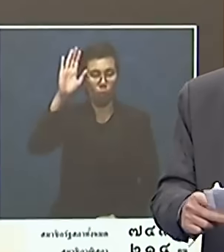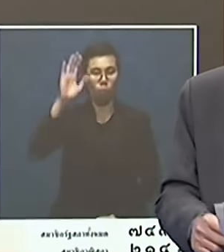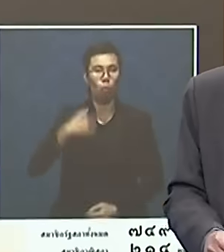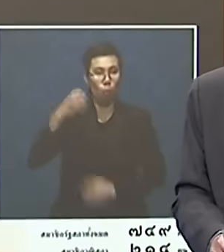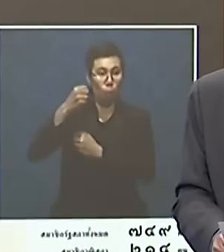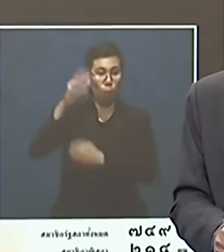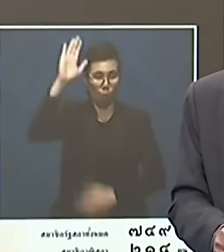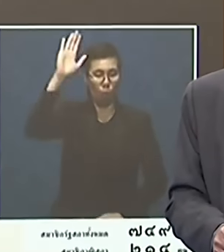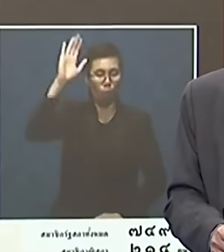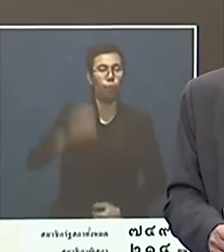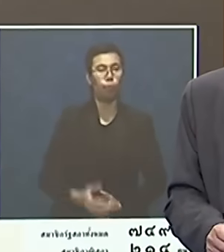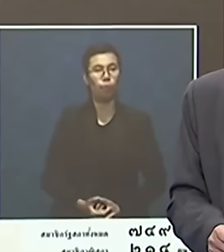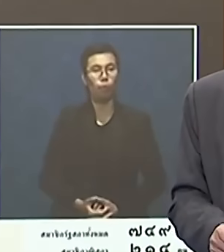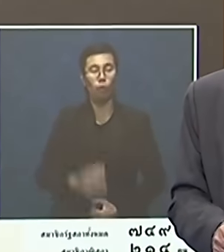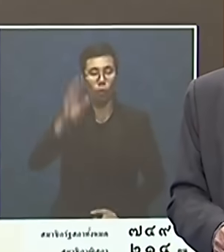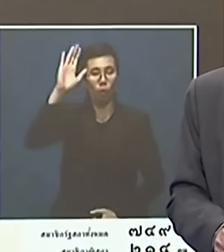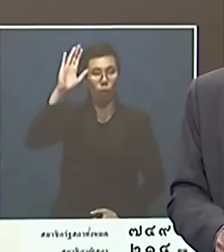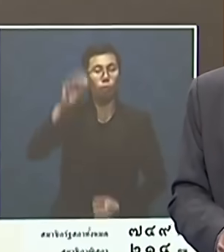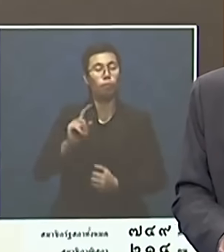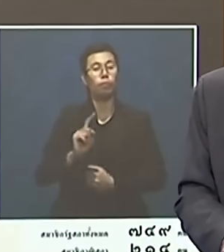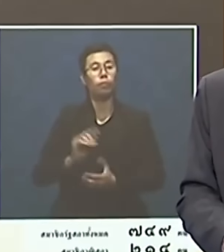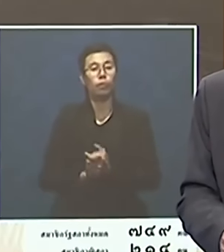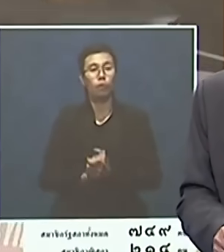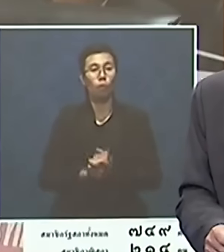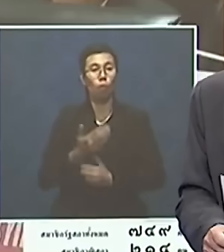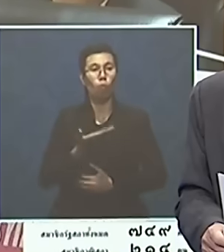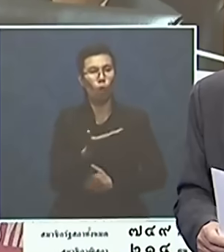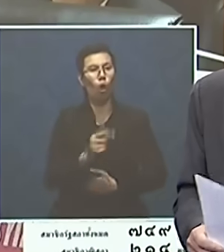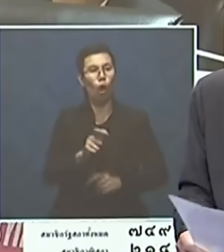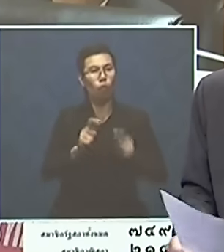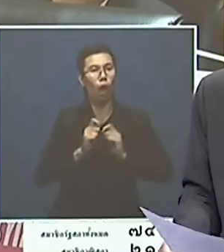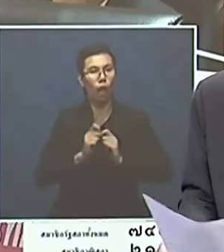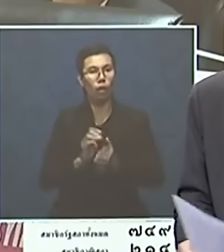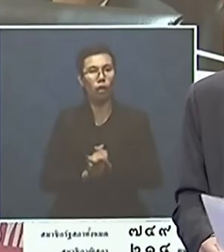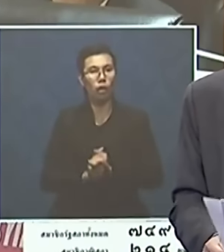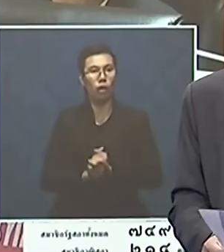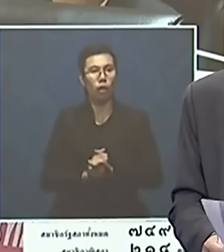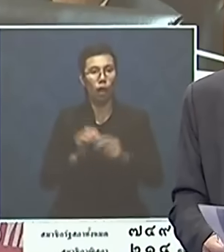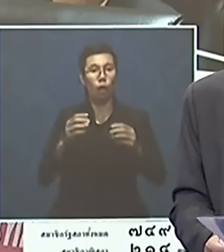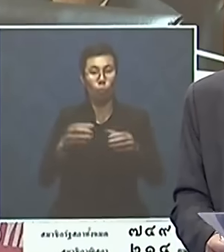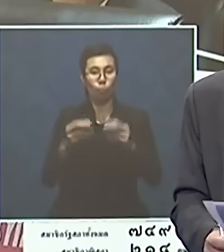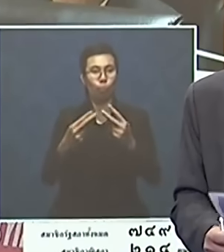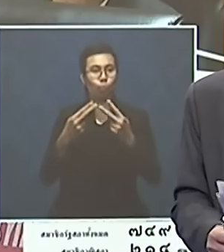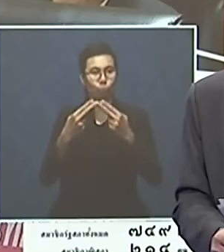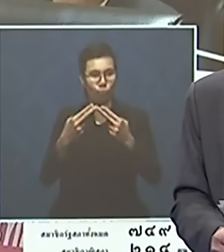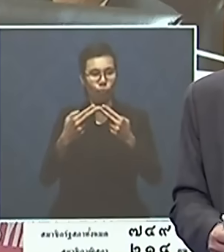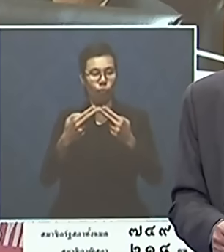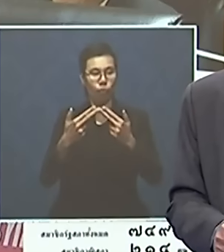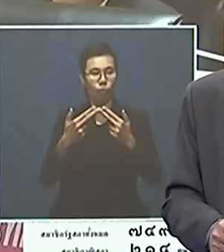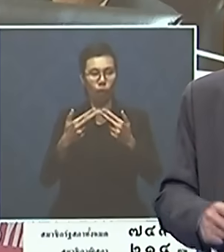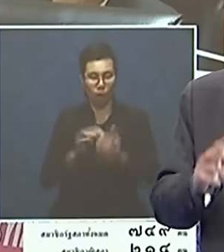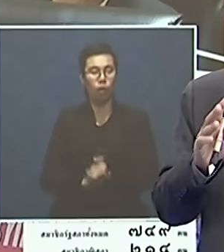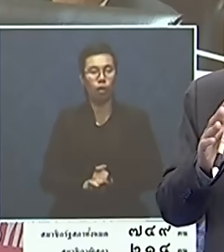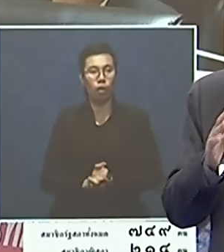ชาติคงจำได้นะครับพักนี้มีคดีเด็ดนายกก็คือพลเอกประยุทธ์จันทร์โอชานะครับและพลเอกประยุทธ์นั้น